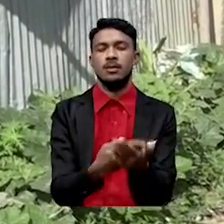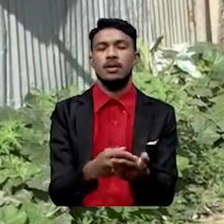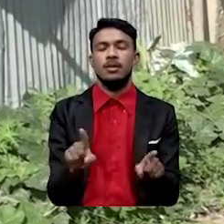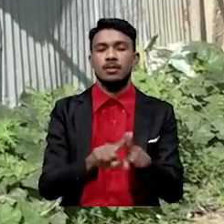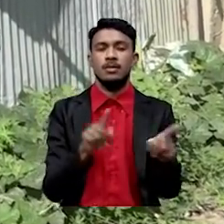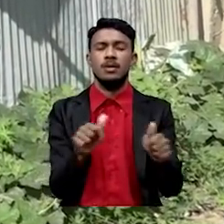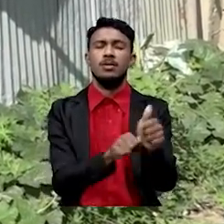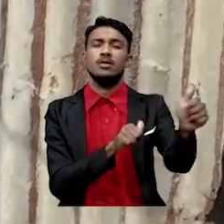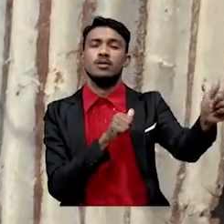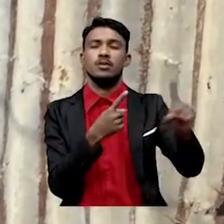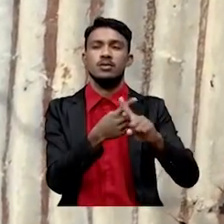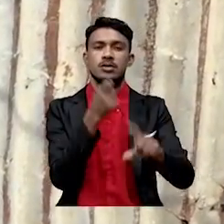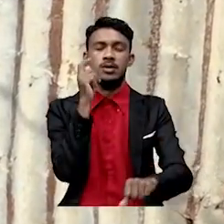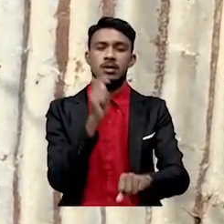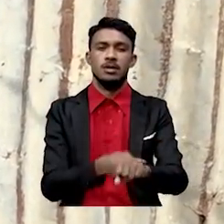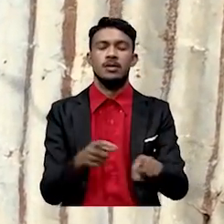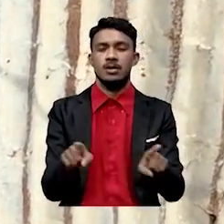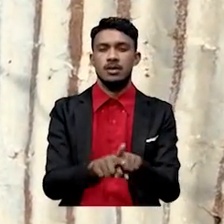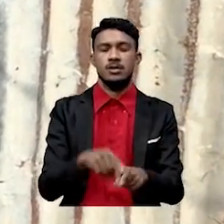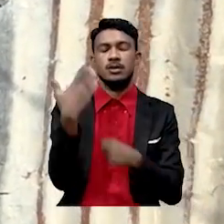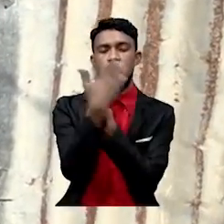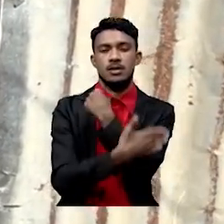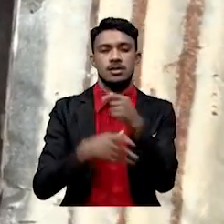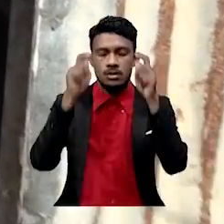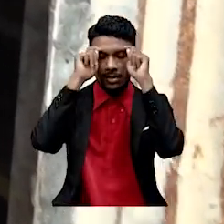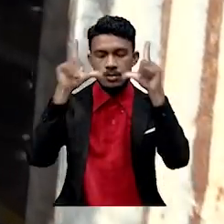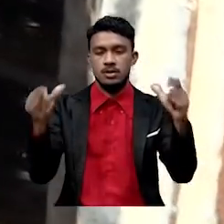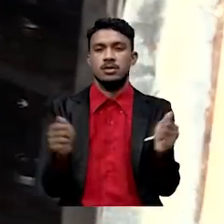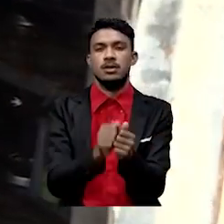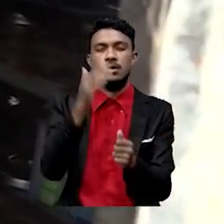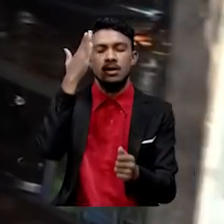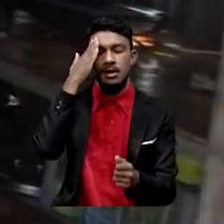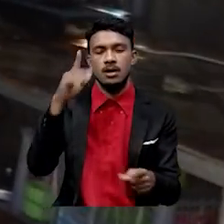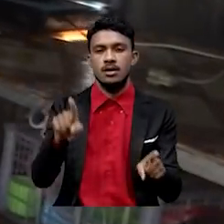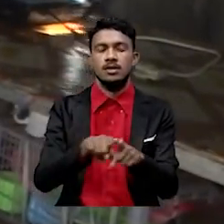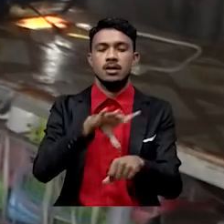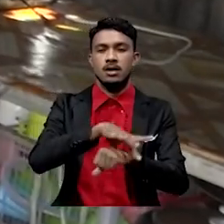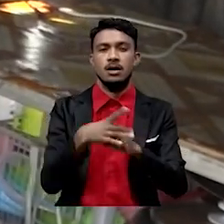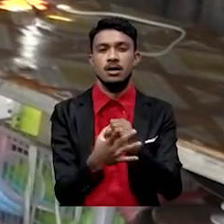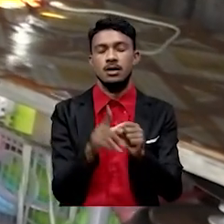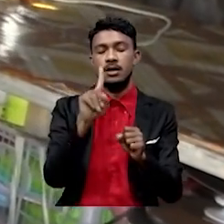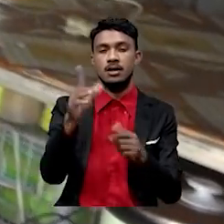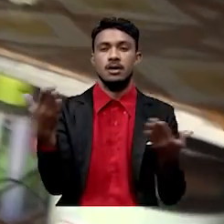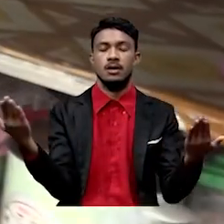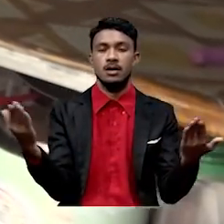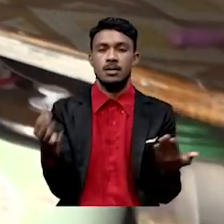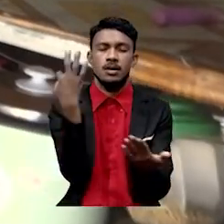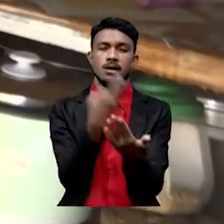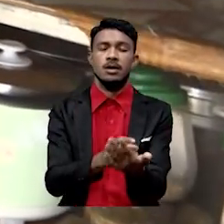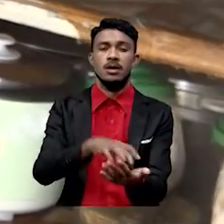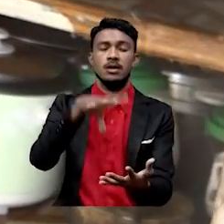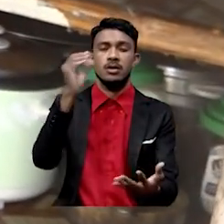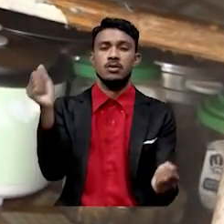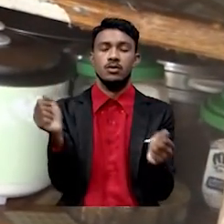kondisau nebe lolos na saung Timor Leste nebe konyesidu nudarai ida nebe riku homina bela